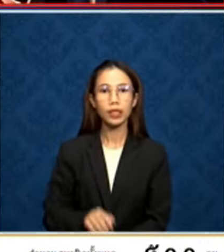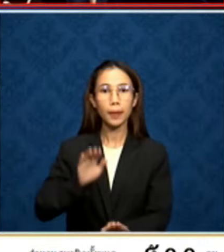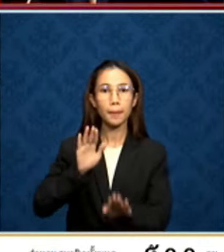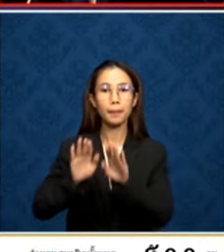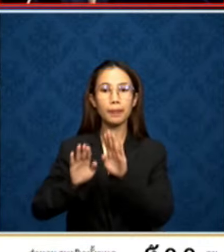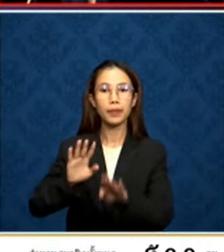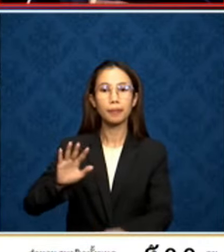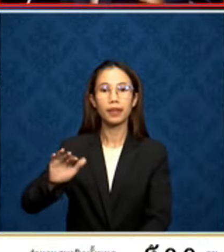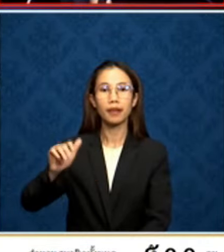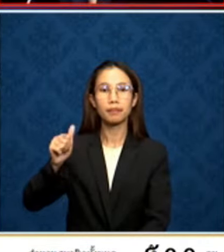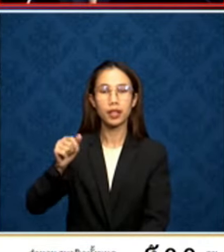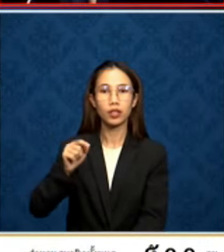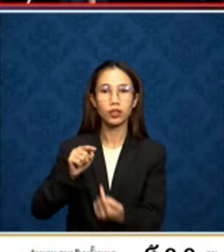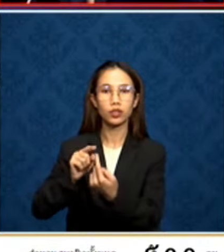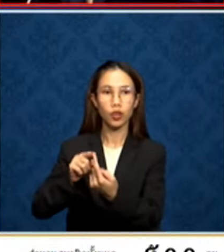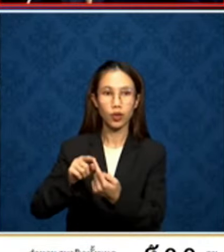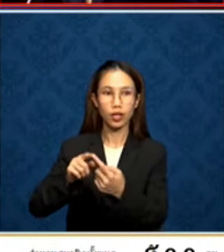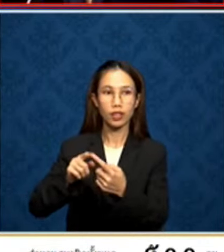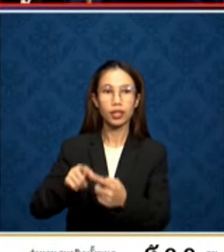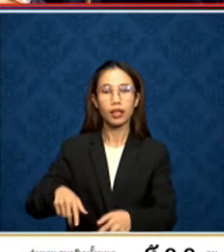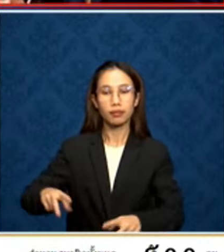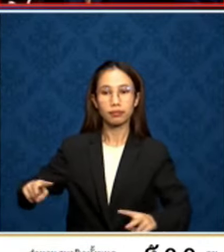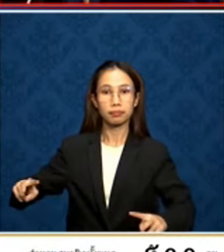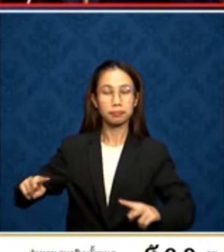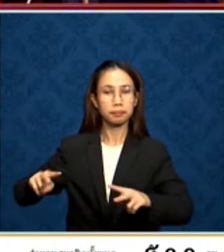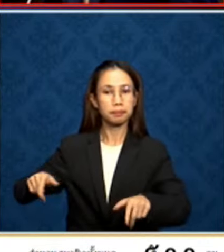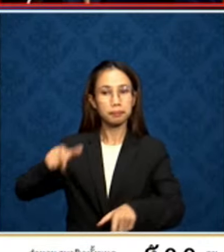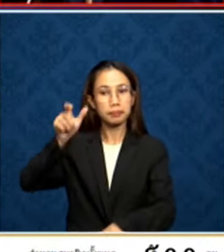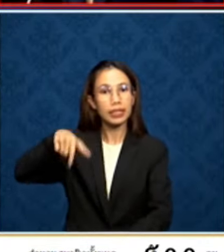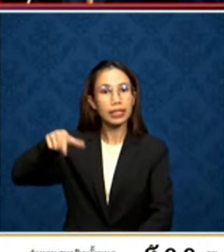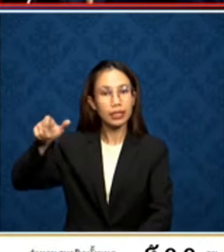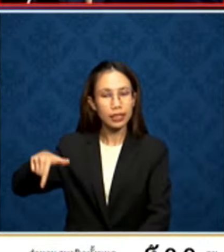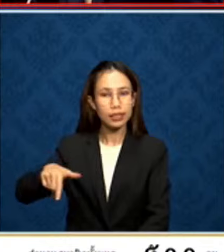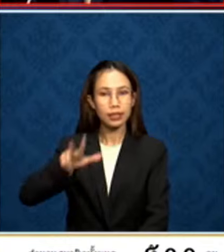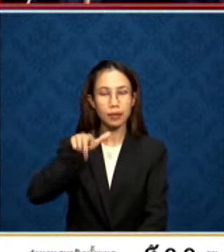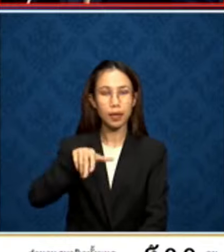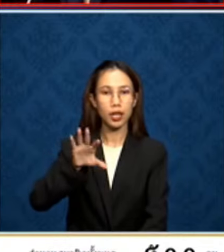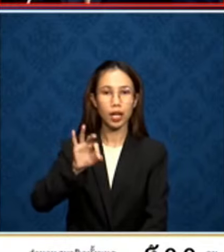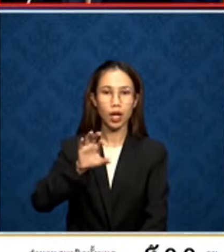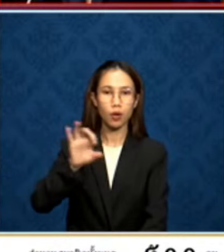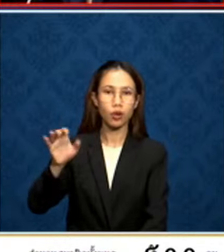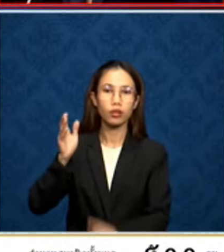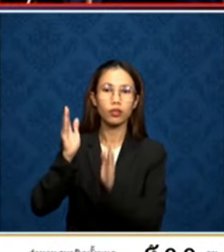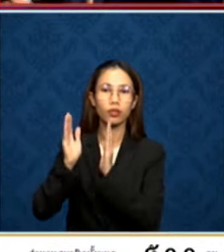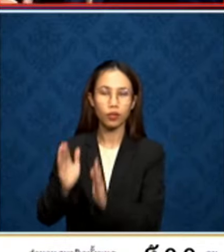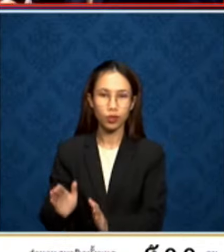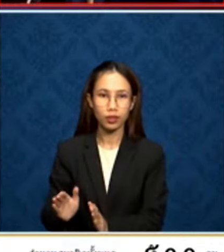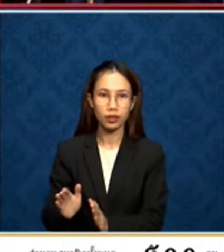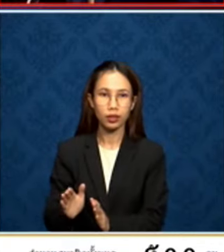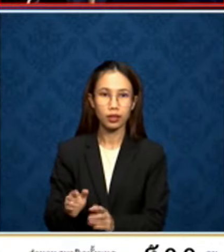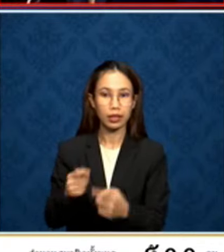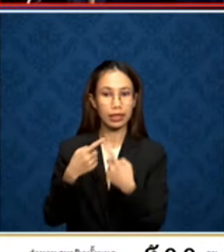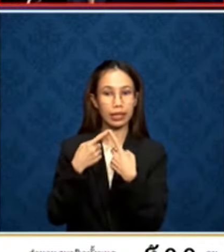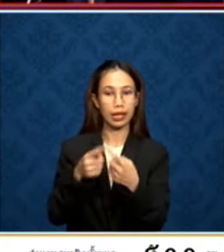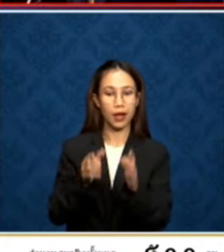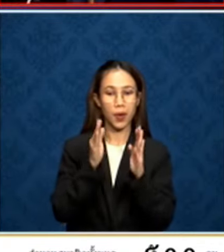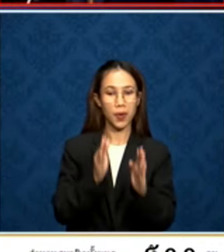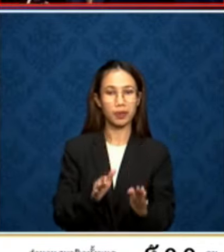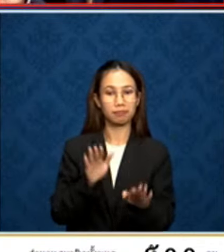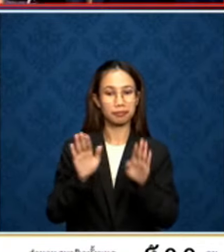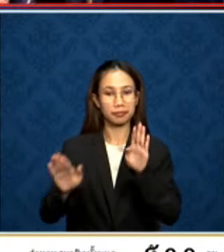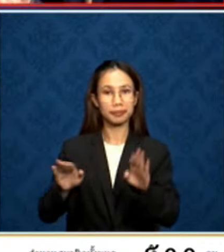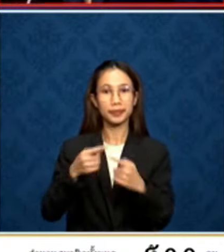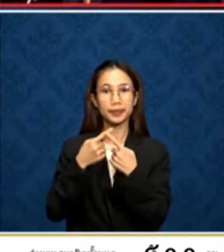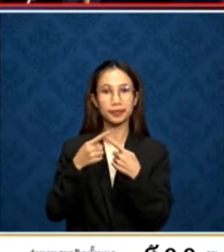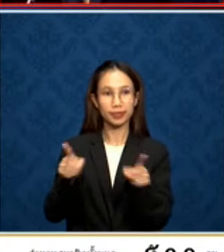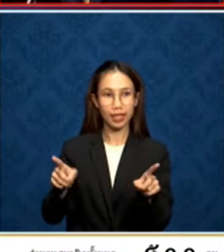ใหญ่ๆนะคะอย่างเช่นปารีสนะคะจะอยู่ที่3,900คนต่อตารางกิโลเมตมีความแตกต่างกันมากนะคะแล้วก็